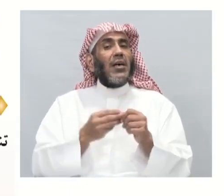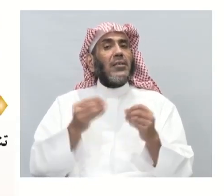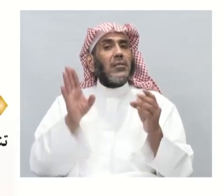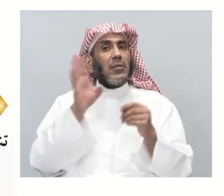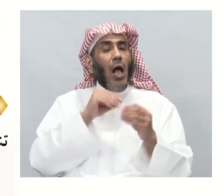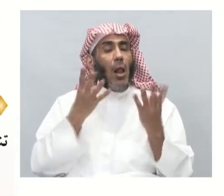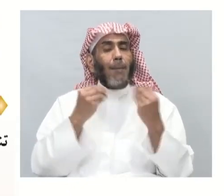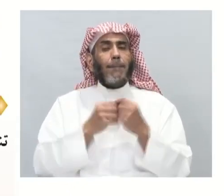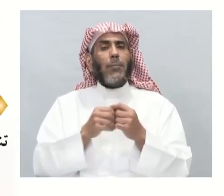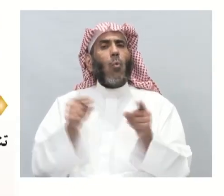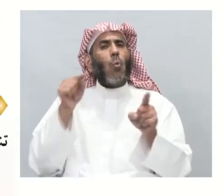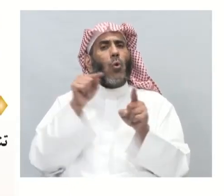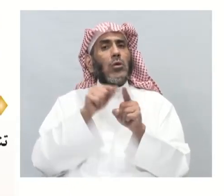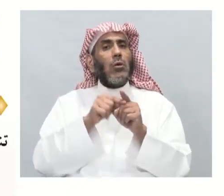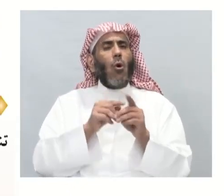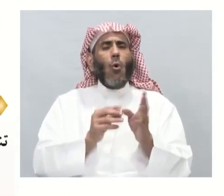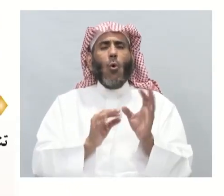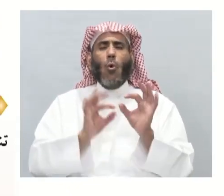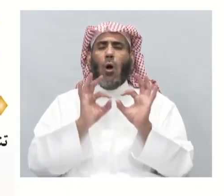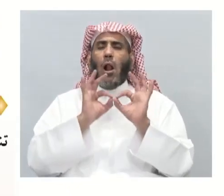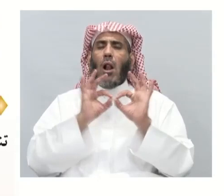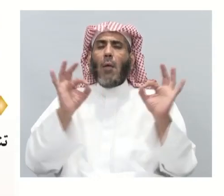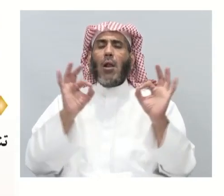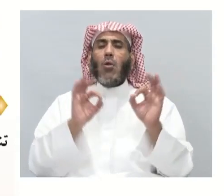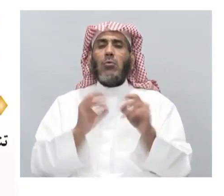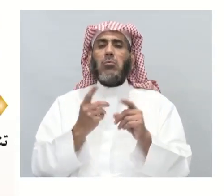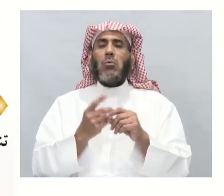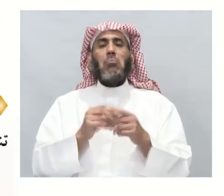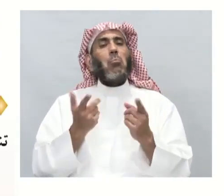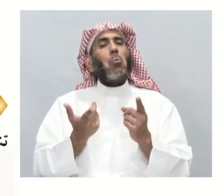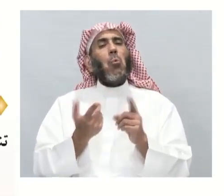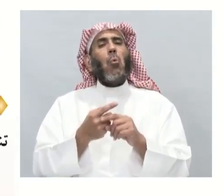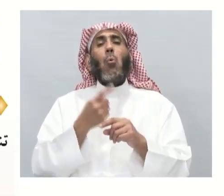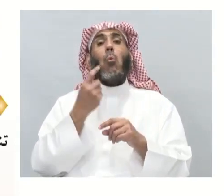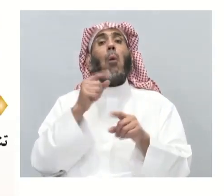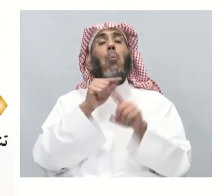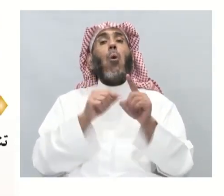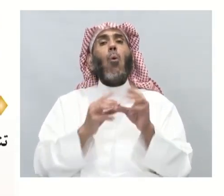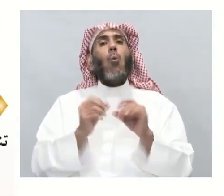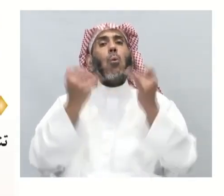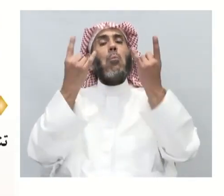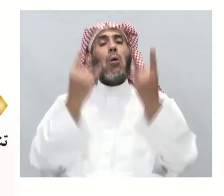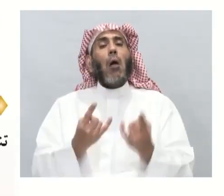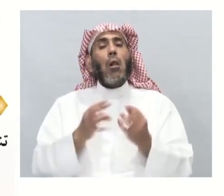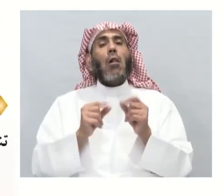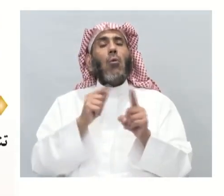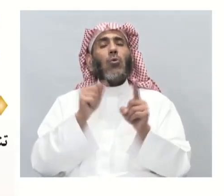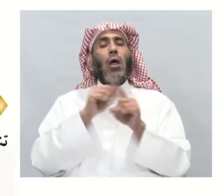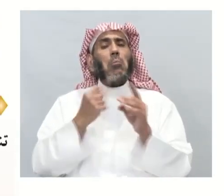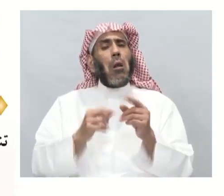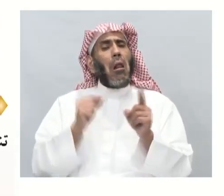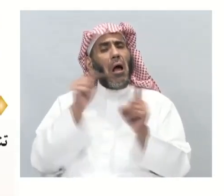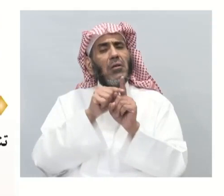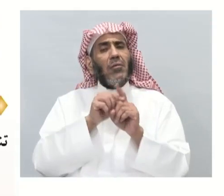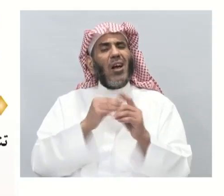قام بتعليمه هذا وصل الى درجه الكمال انا اشرت الى انه 100% الى 90% هذه هي الدرجات التي نريد الوصول اليها لكن هنا